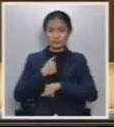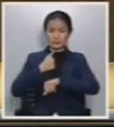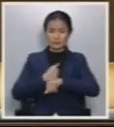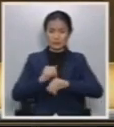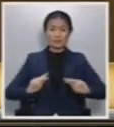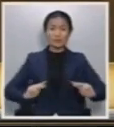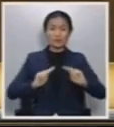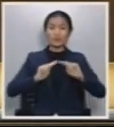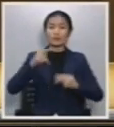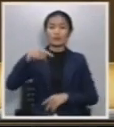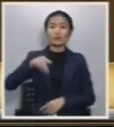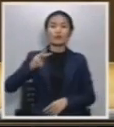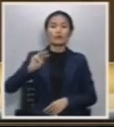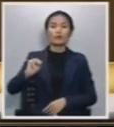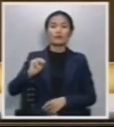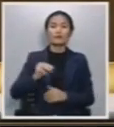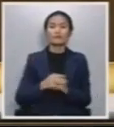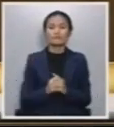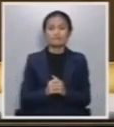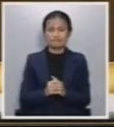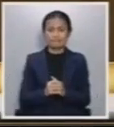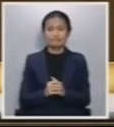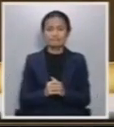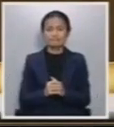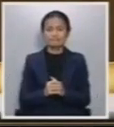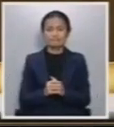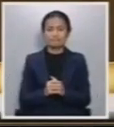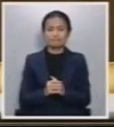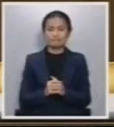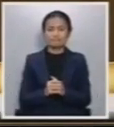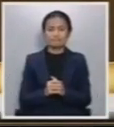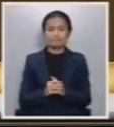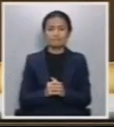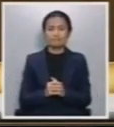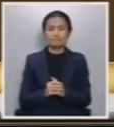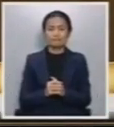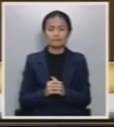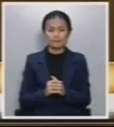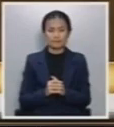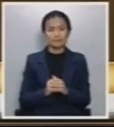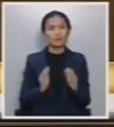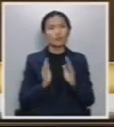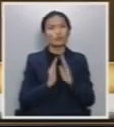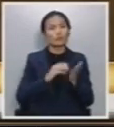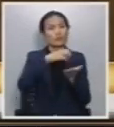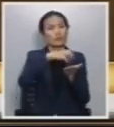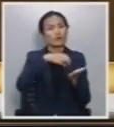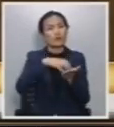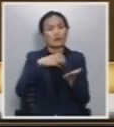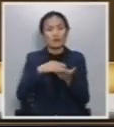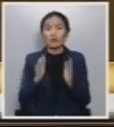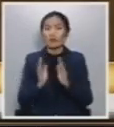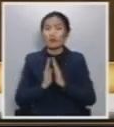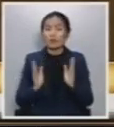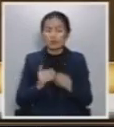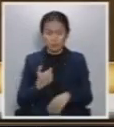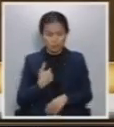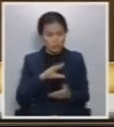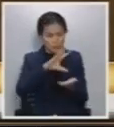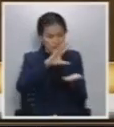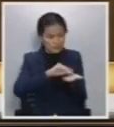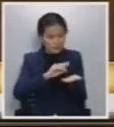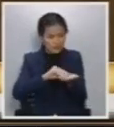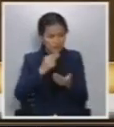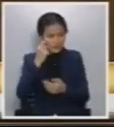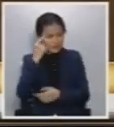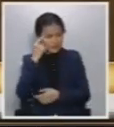ทรวงการพัฒนาสังคมและความมั่นคงของมนุษย์ก็ขอขอบพระคุณในข้อมูลของท่านนะครับก็จะถือโอกาสนี้ไปทบทวนข้อตกลงนะ